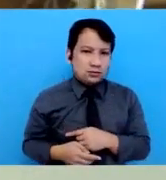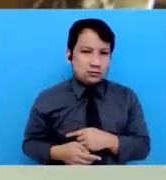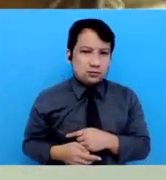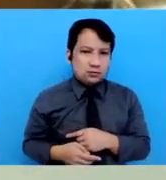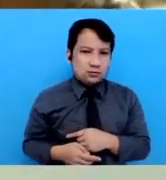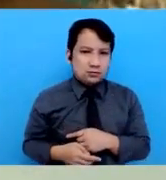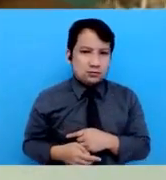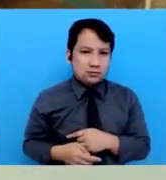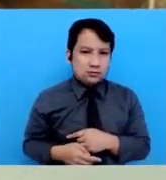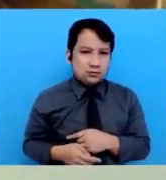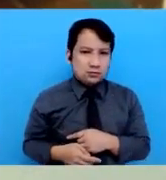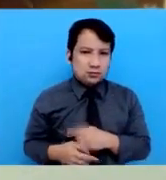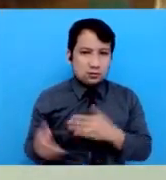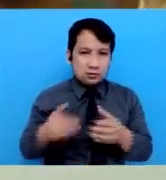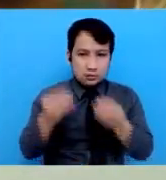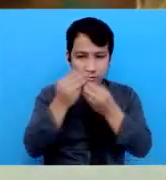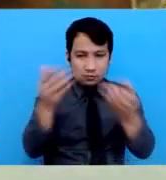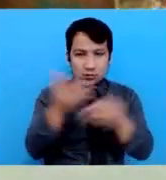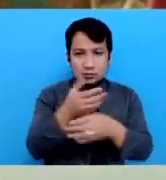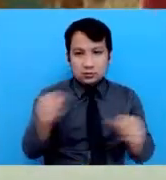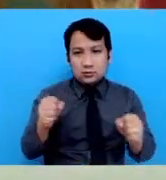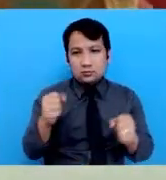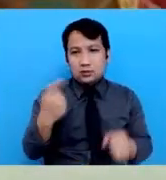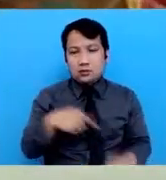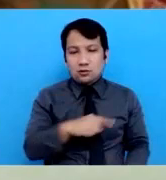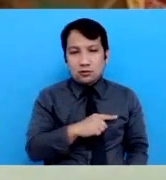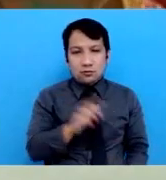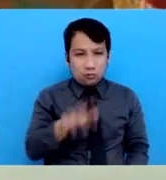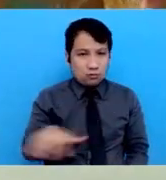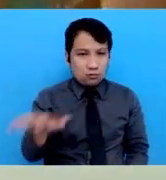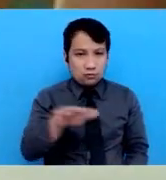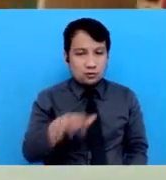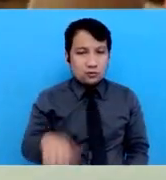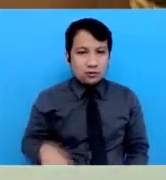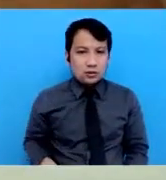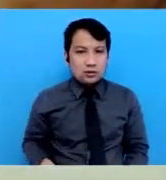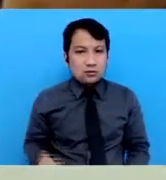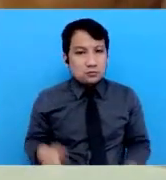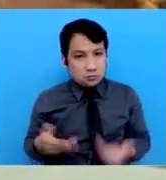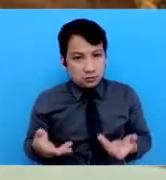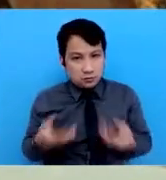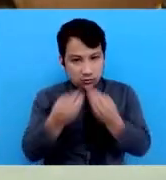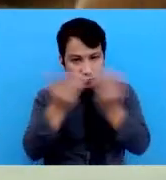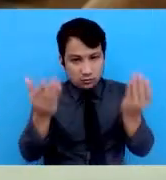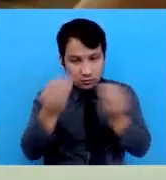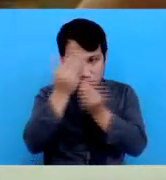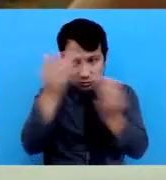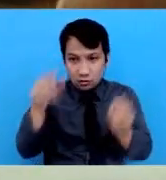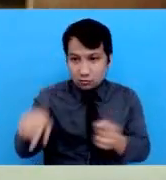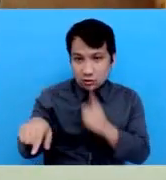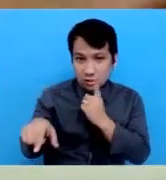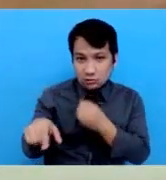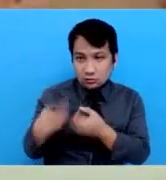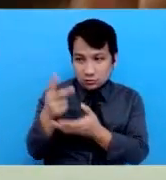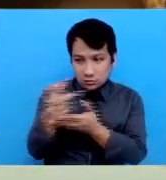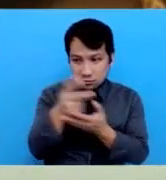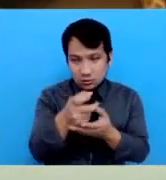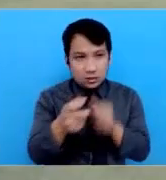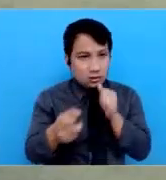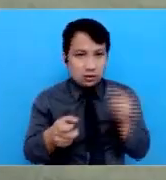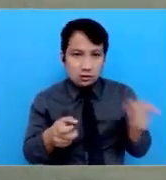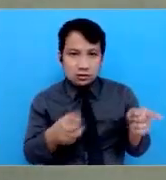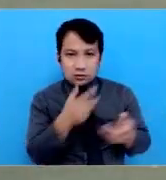po? Para maging safety lahat po tayo. Para sa ganun, malaman agad kung sino yung di-vaccinated at saka